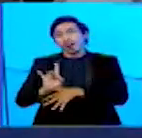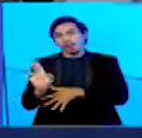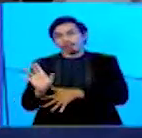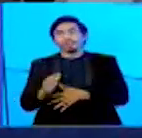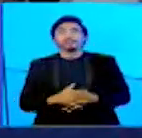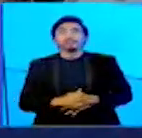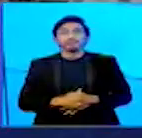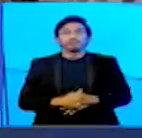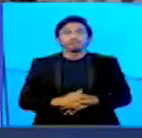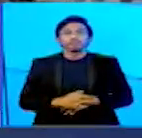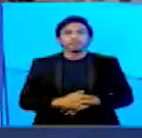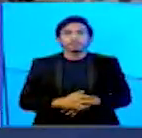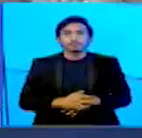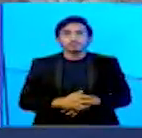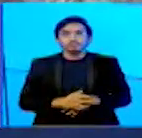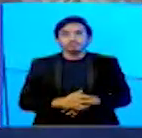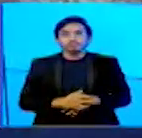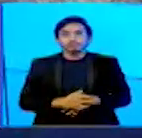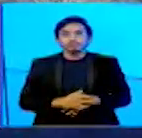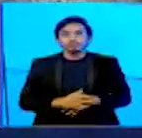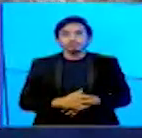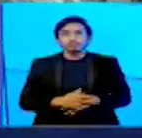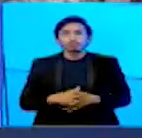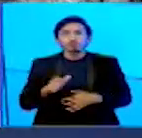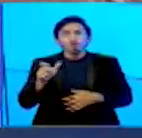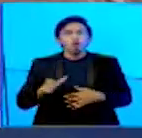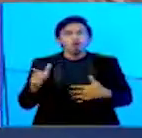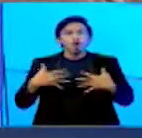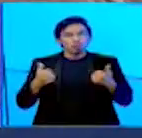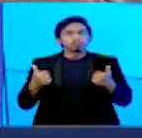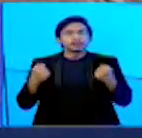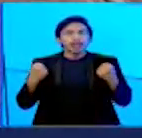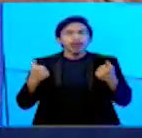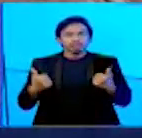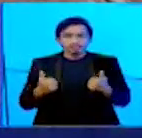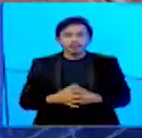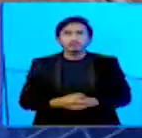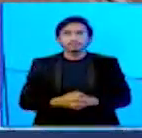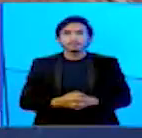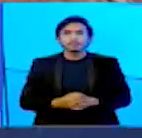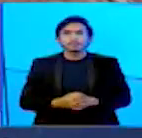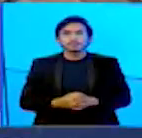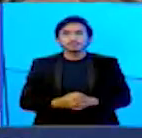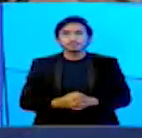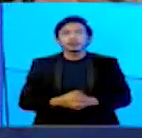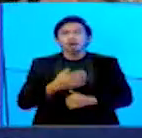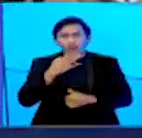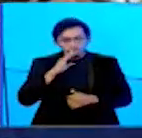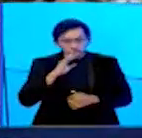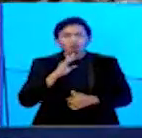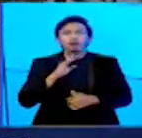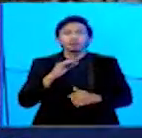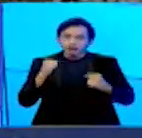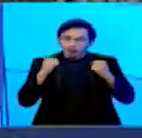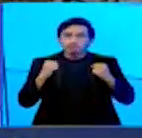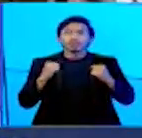dalam kondisinya baik dalam keadaan sehat semua pak ya alhamdulillah keadaan sehat kami juga